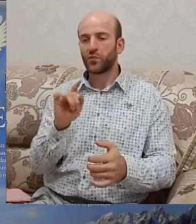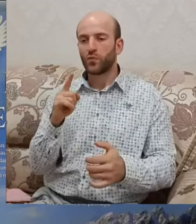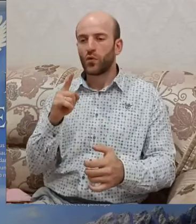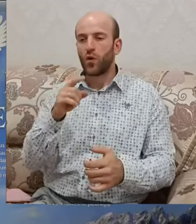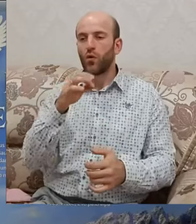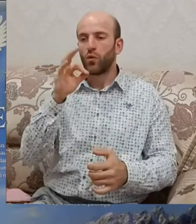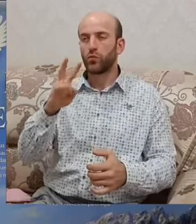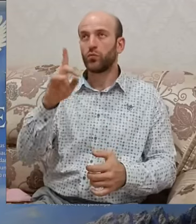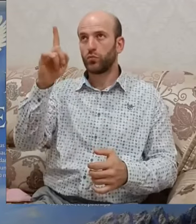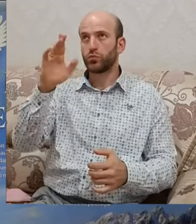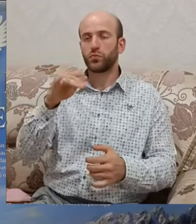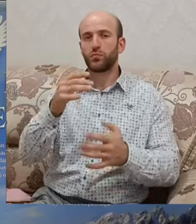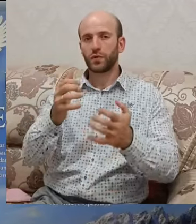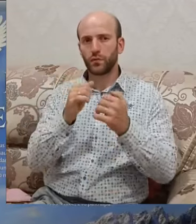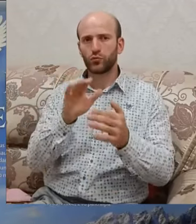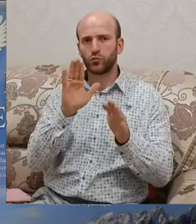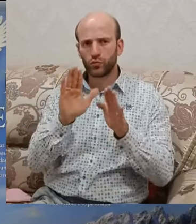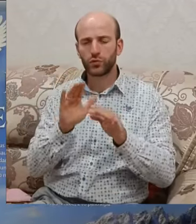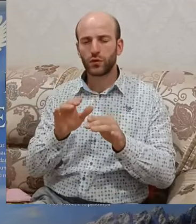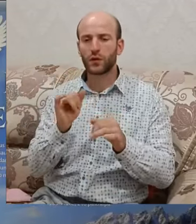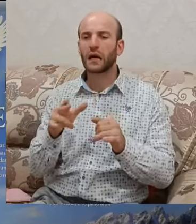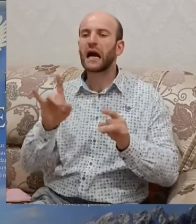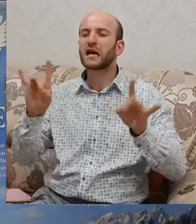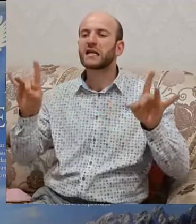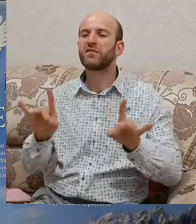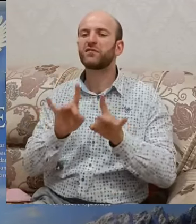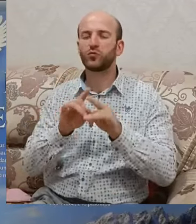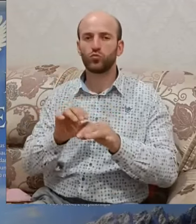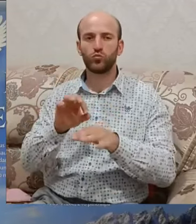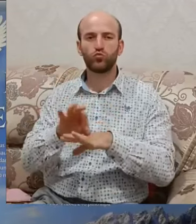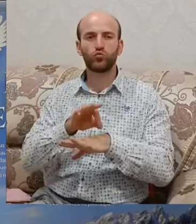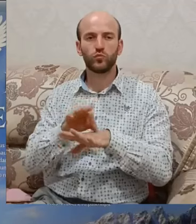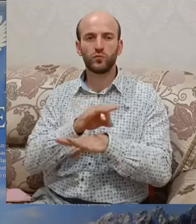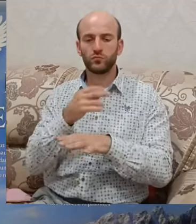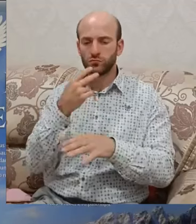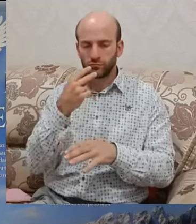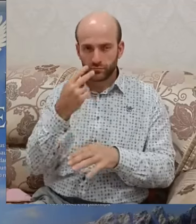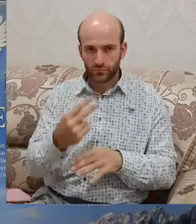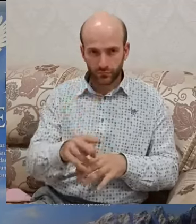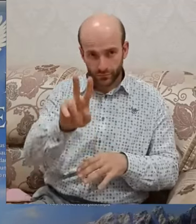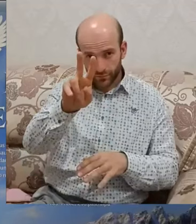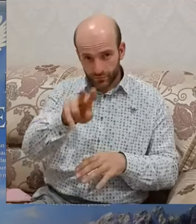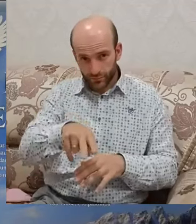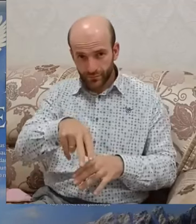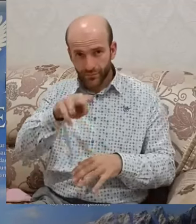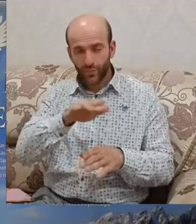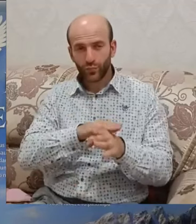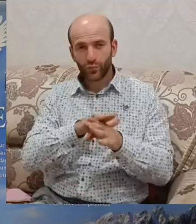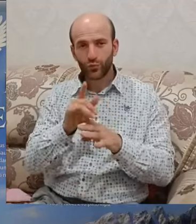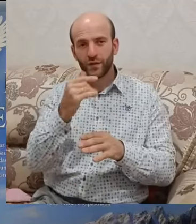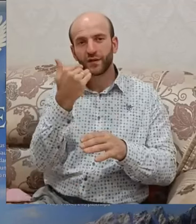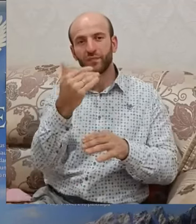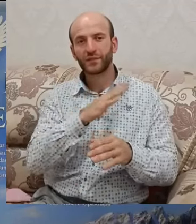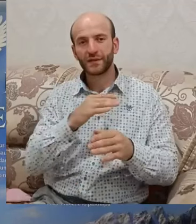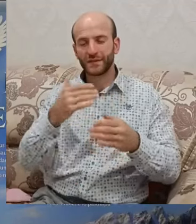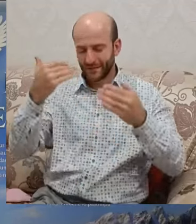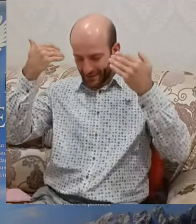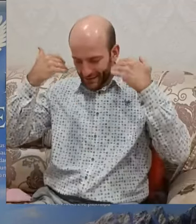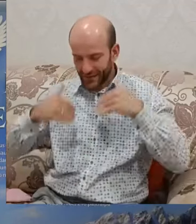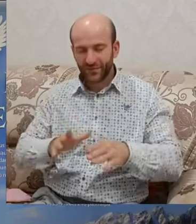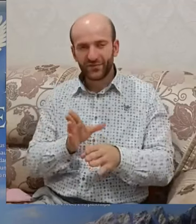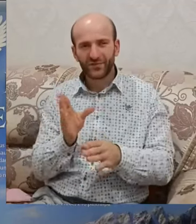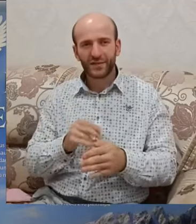Открытое слово и начать жить им. Amen. Nieko nėra daugiau už šios valandos žinia. Нет ничего больше, нежели